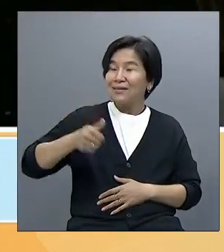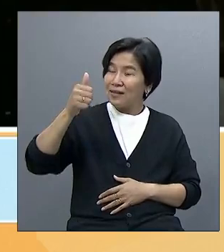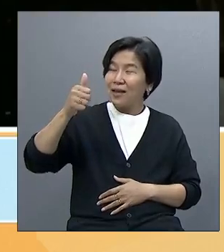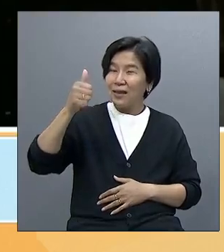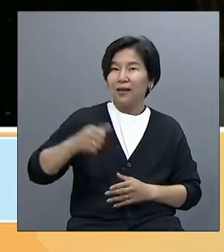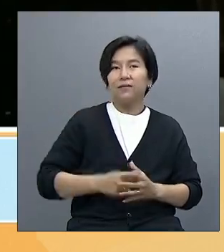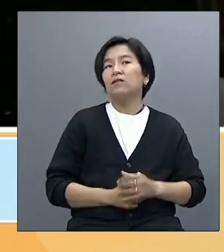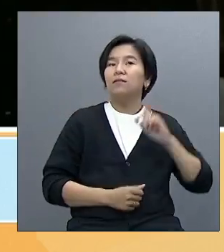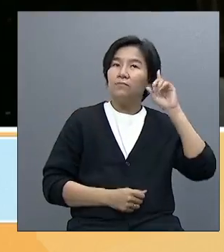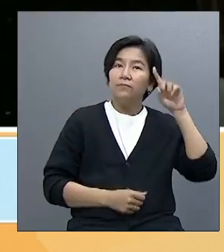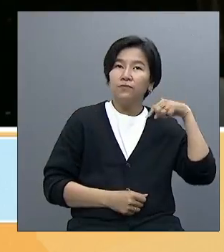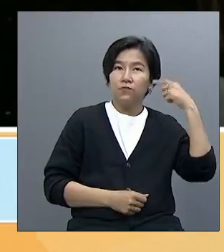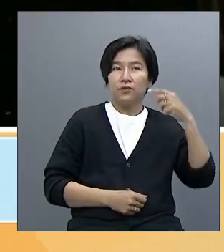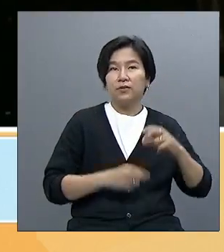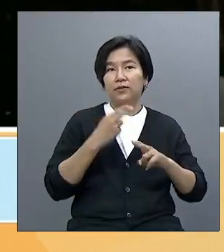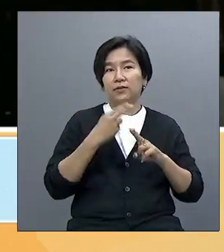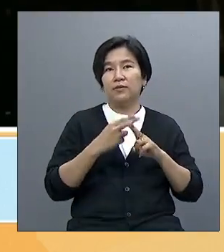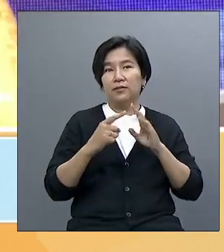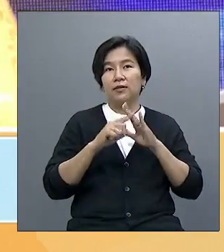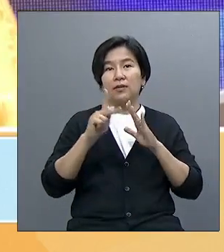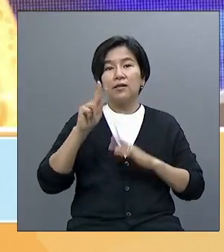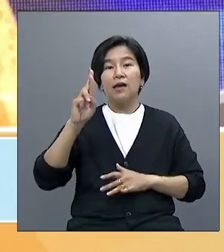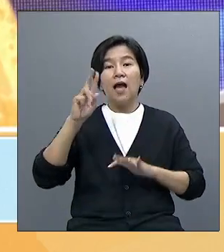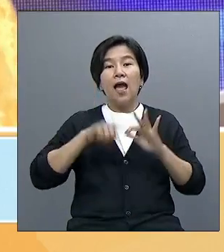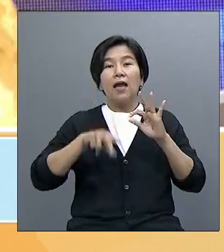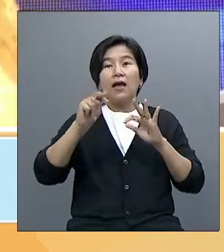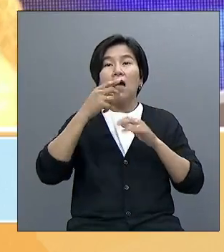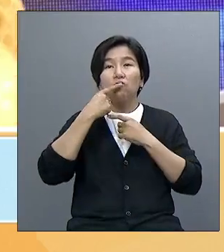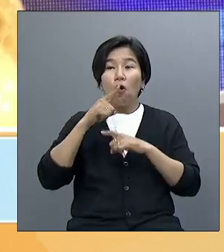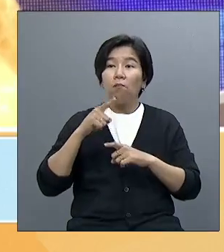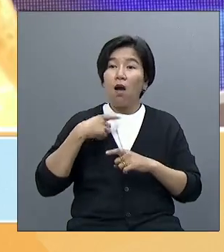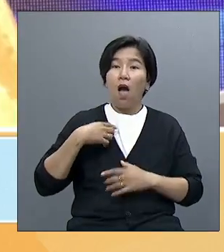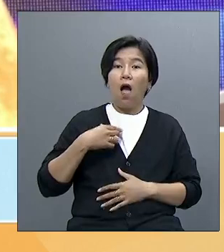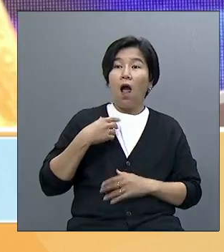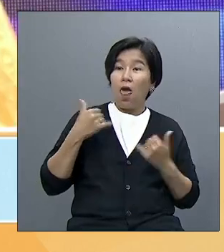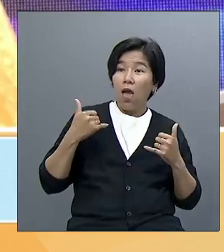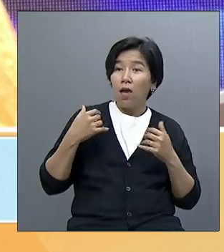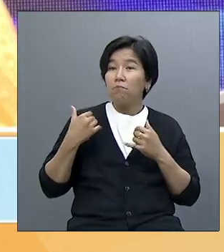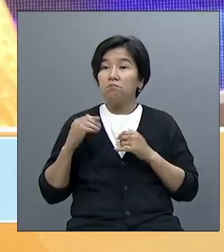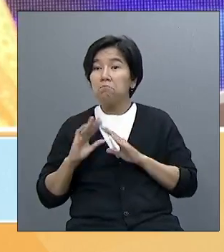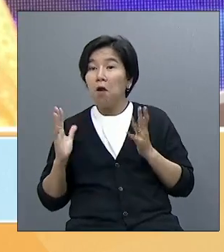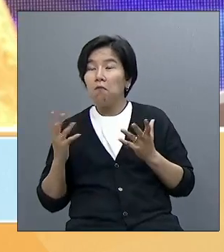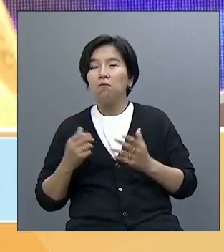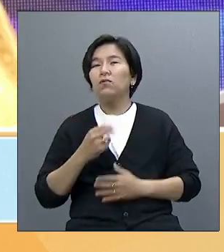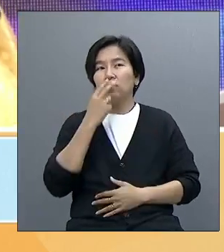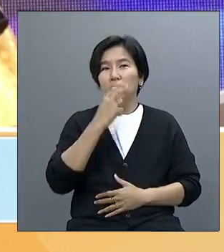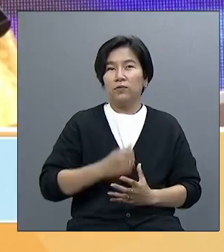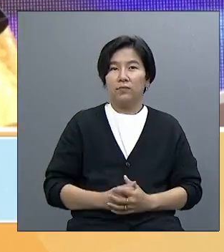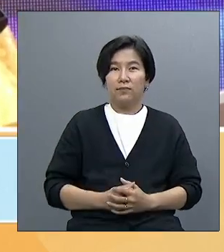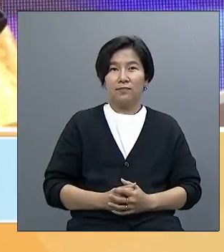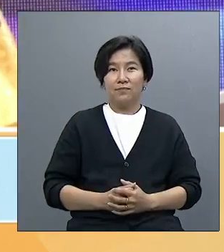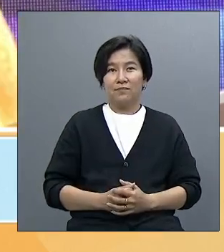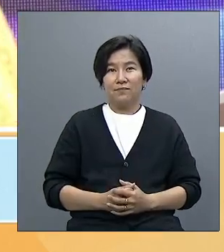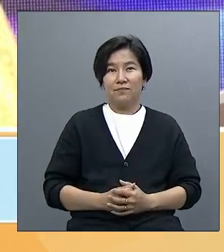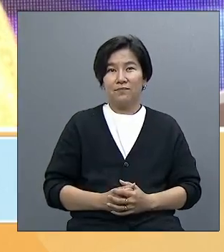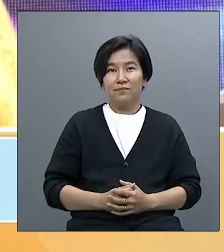มีบทอีกบทนึงที่เรียกว่าเกริ่นตอบว่าจะเล่นไม่เล่นถ้าเกิดฝ่ายหญิงเกริ่นตอบว่างานนี้ดูแล้วถ้